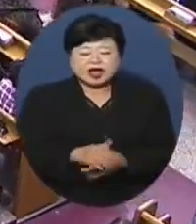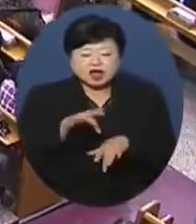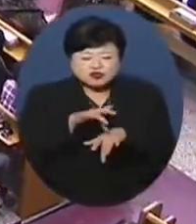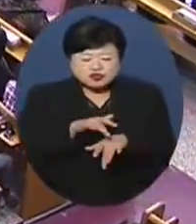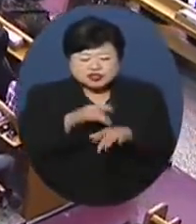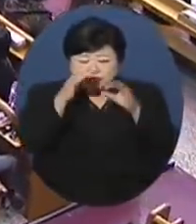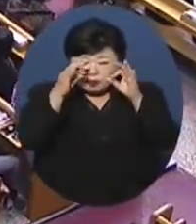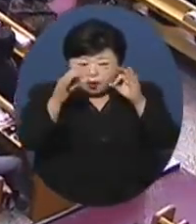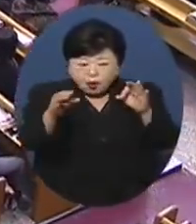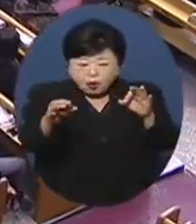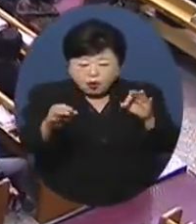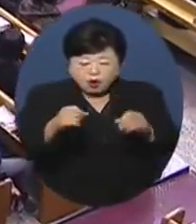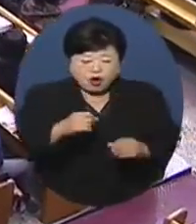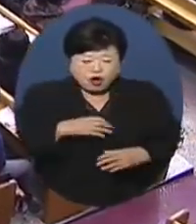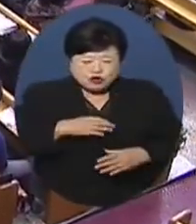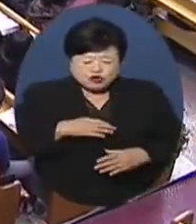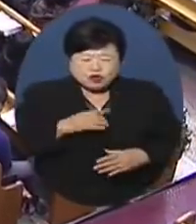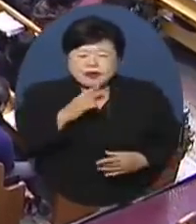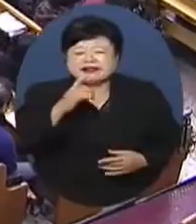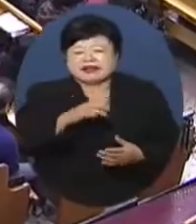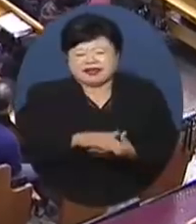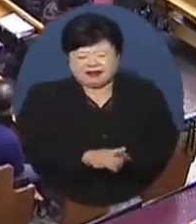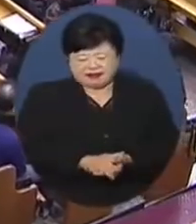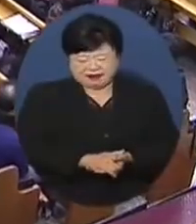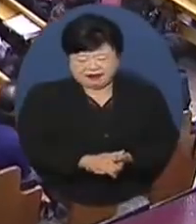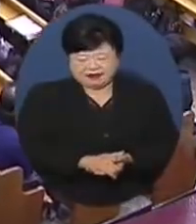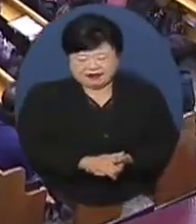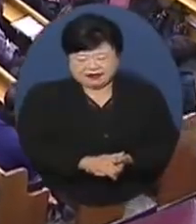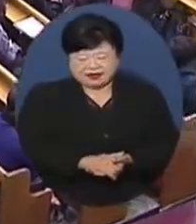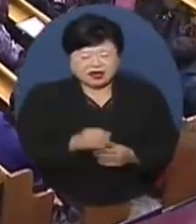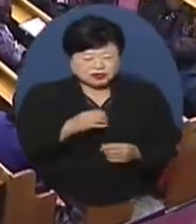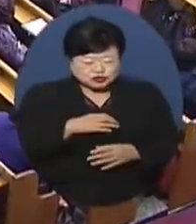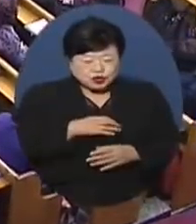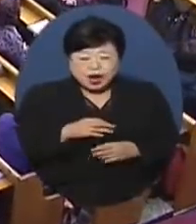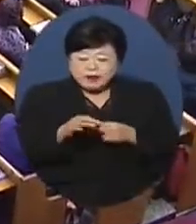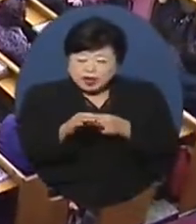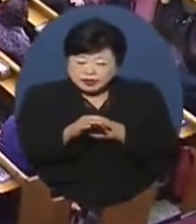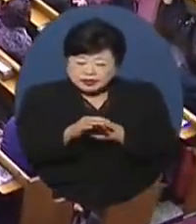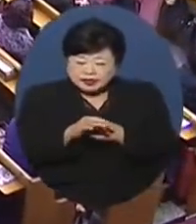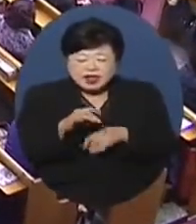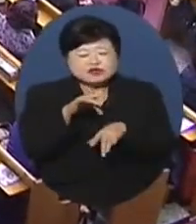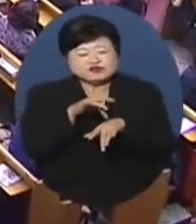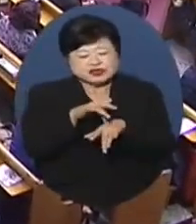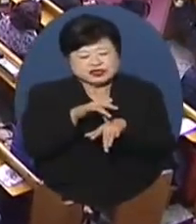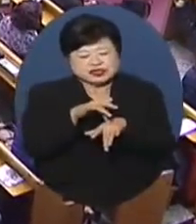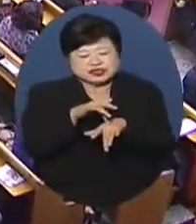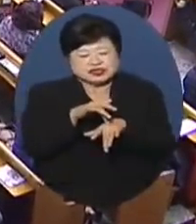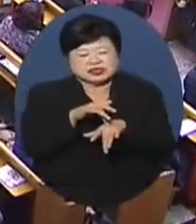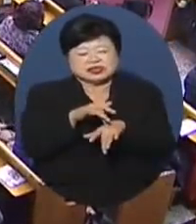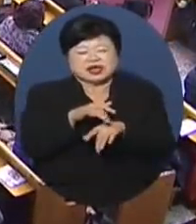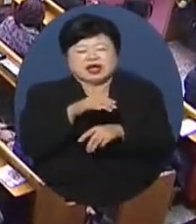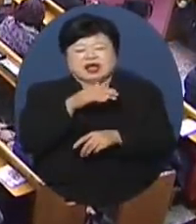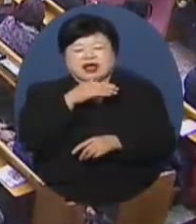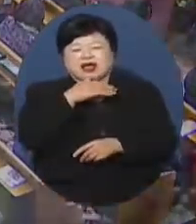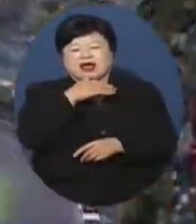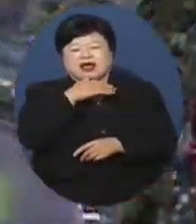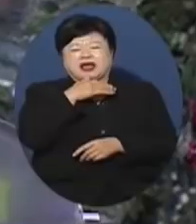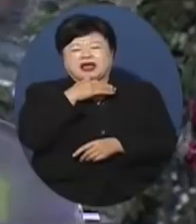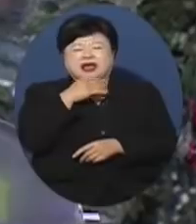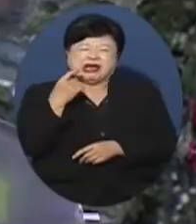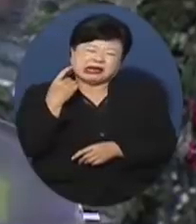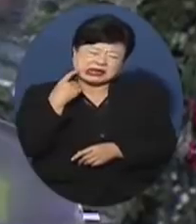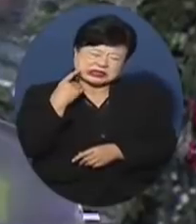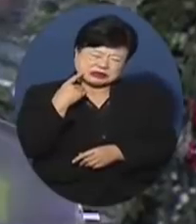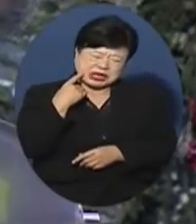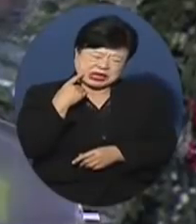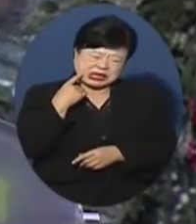귀신을 보고 두려워하면 안 됩니다. 두려워하면 귀신이 아 저거 가짜구나